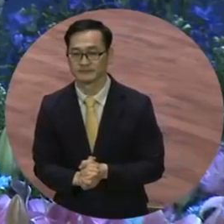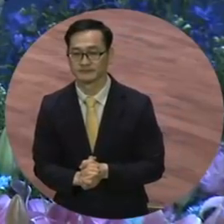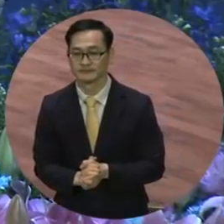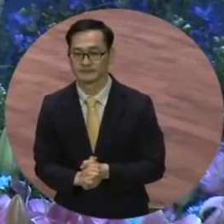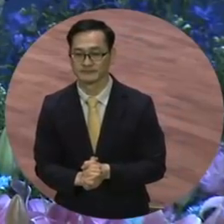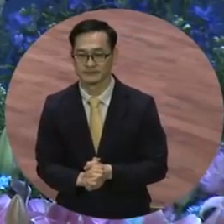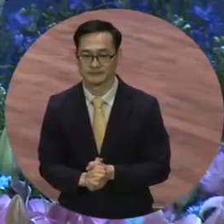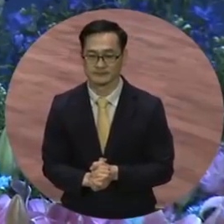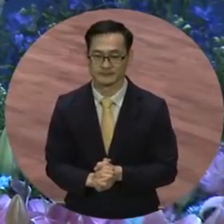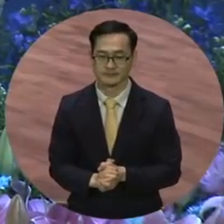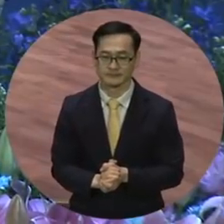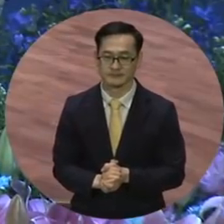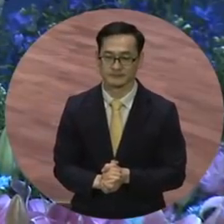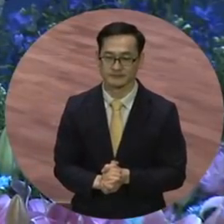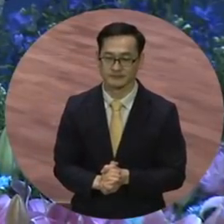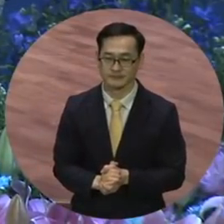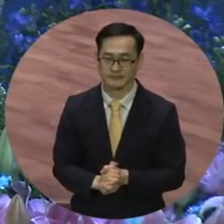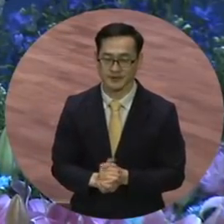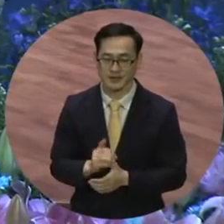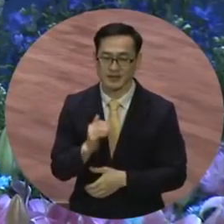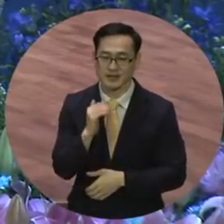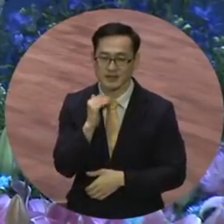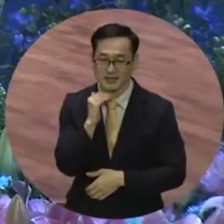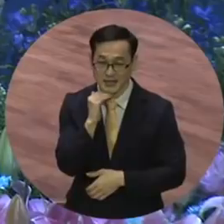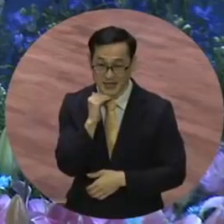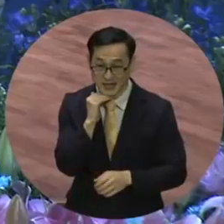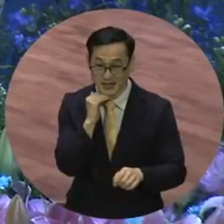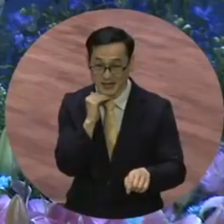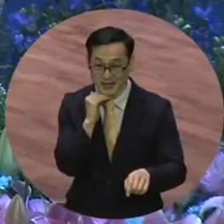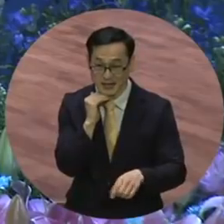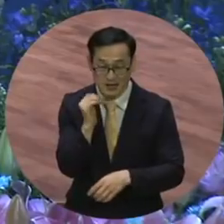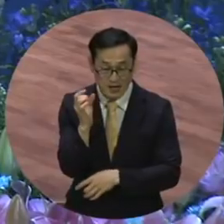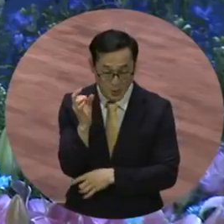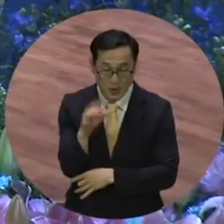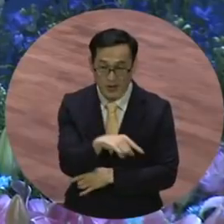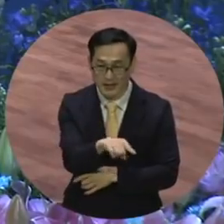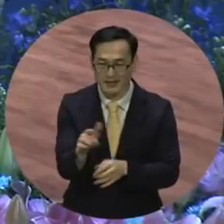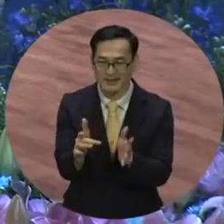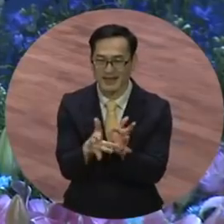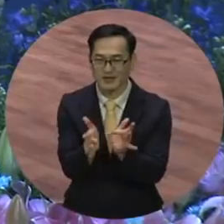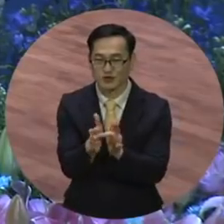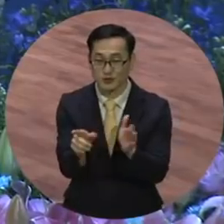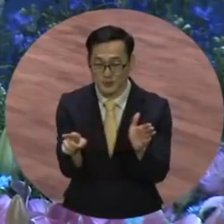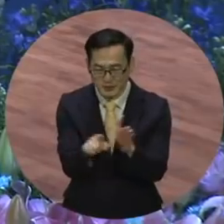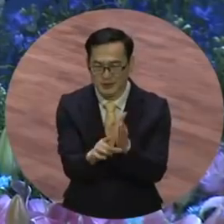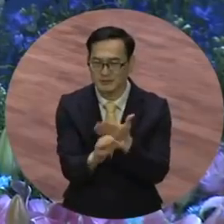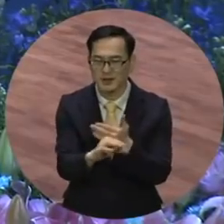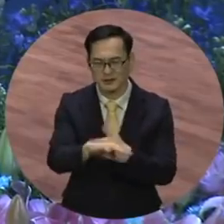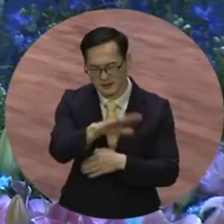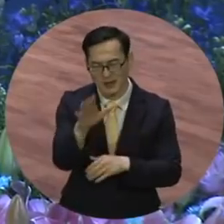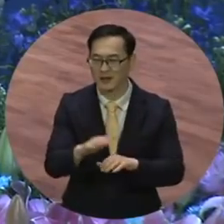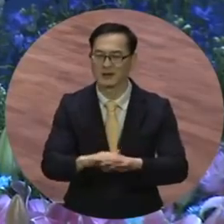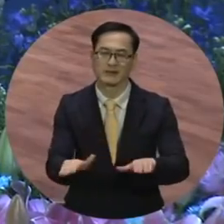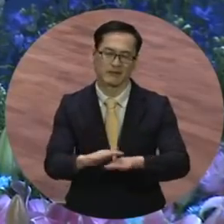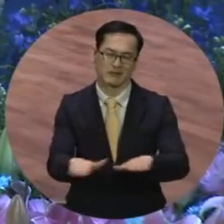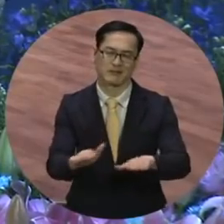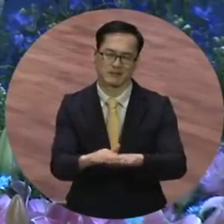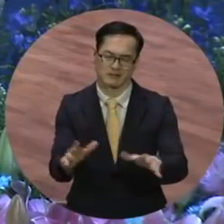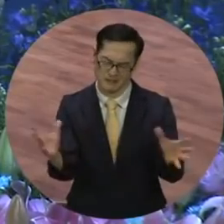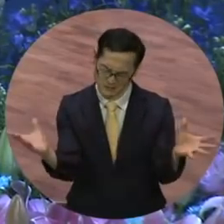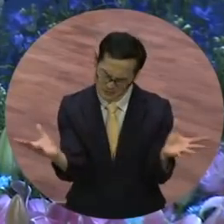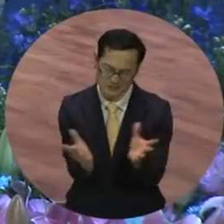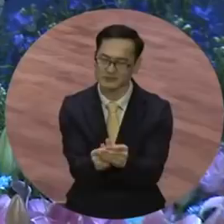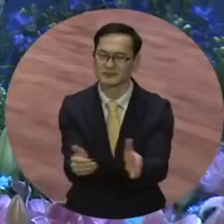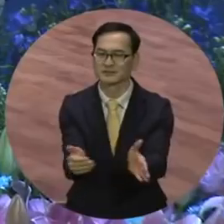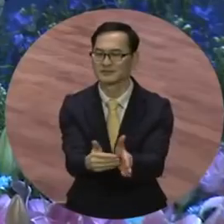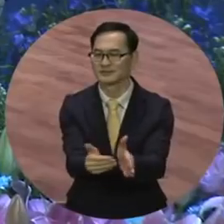그 치유될 때까지 기다려주는 거지 근본적으로 다음 사람은 안 돼요. 예수 믿는다 하면 끝난 거라니까요.